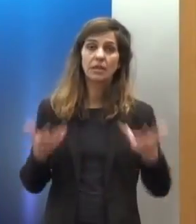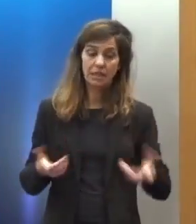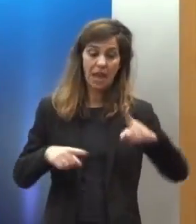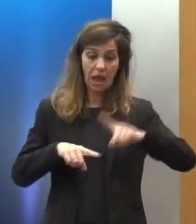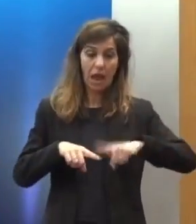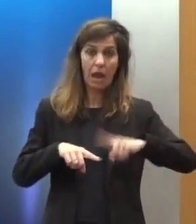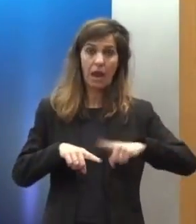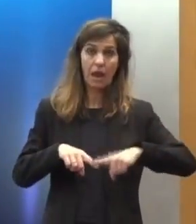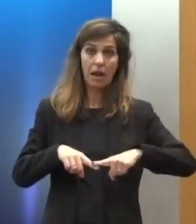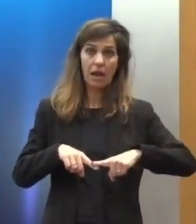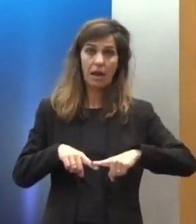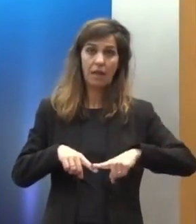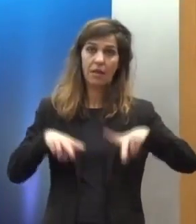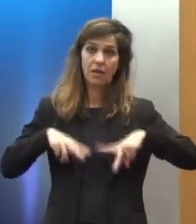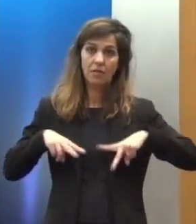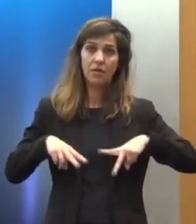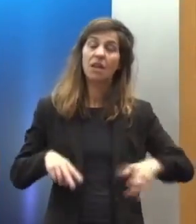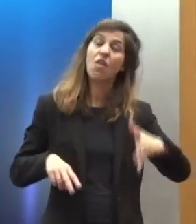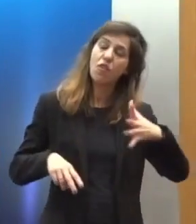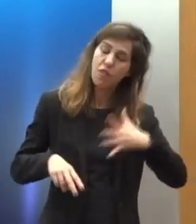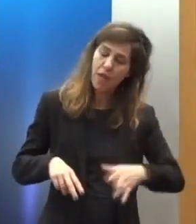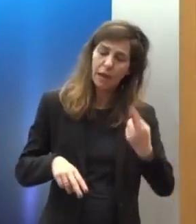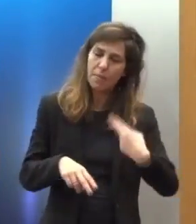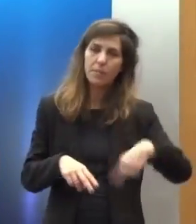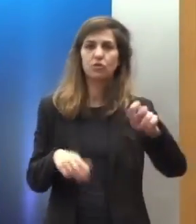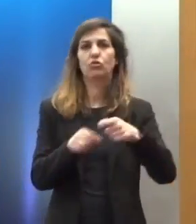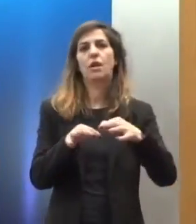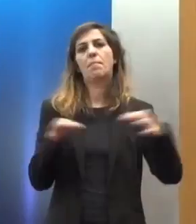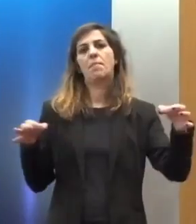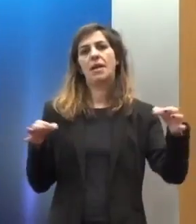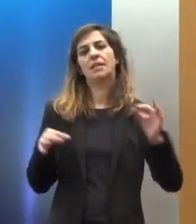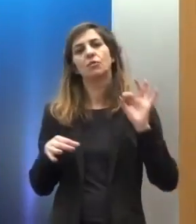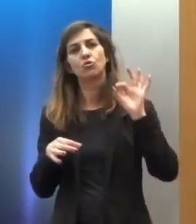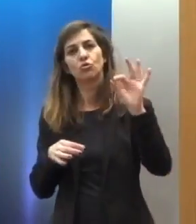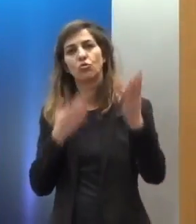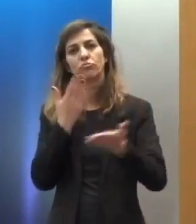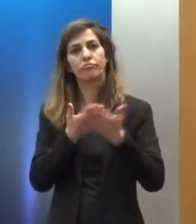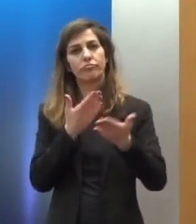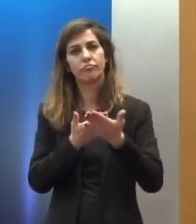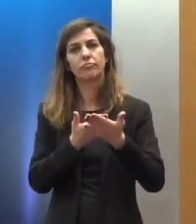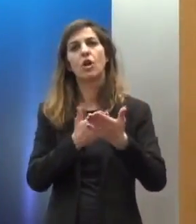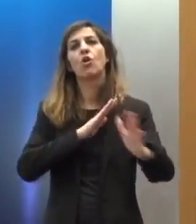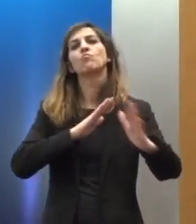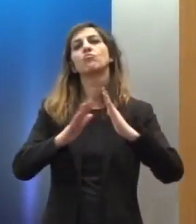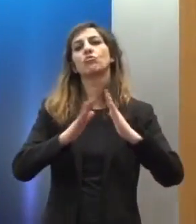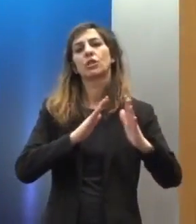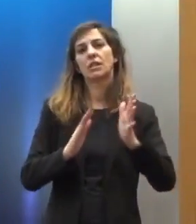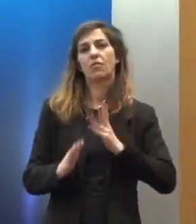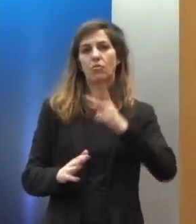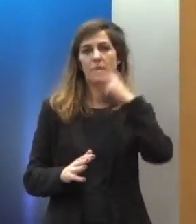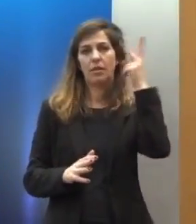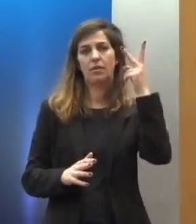ελληνικής πολιτείας για την υλοποίηση περαιτέρω μέτρων που θα συμβάλλουν στην προστασία και απόλαυση των ανθρωπίνων